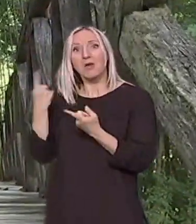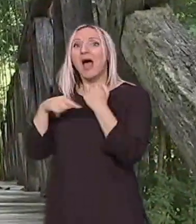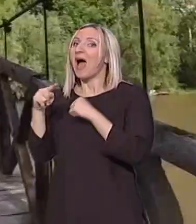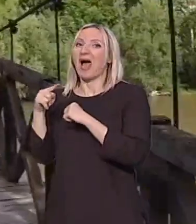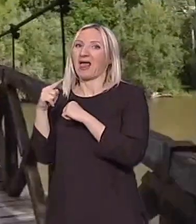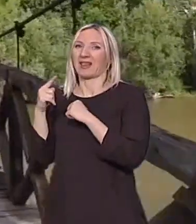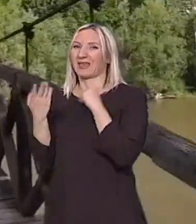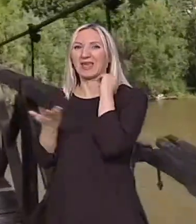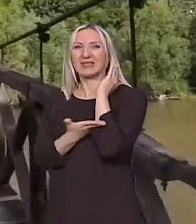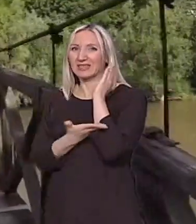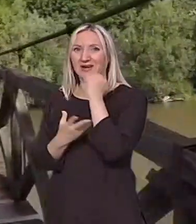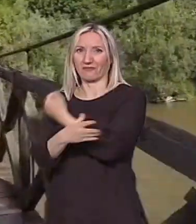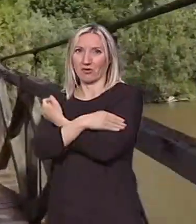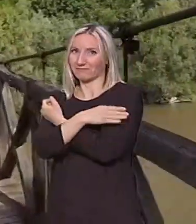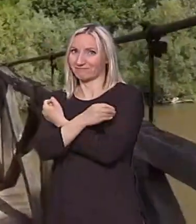slabije drži.